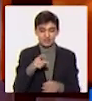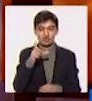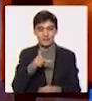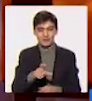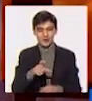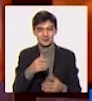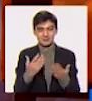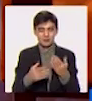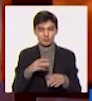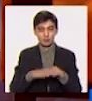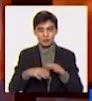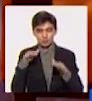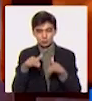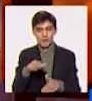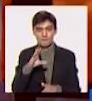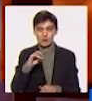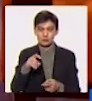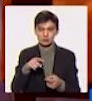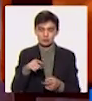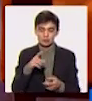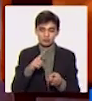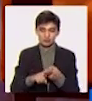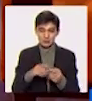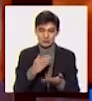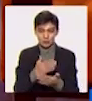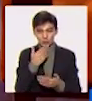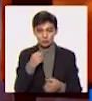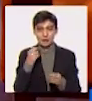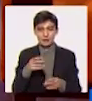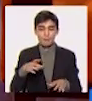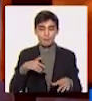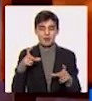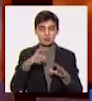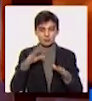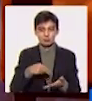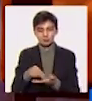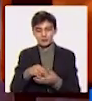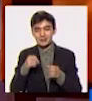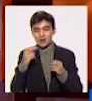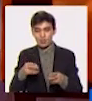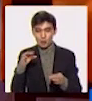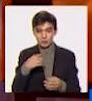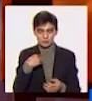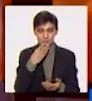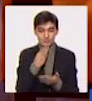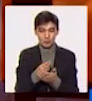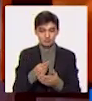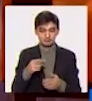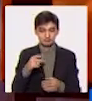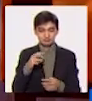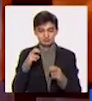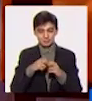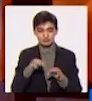тиетін тауарларда вирус болуы мүмкін бе? Жалпы дүкендерге қалай барып сауда жасаймыз? Біз өз тәжірибемізді көрсетсек, ал туындаған